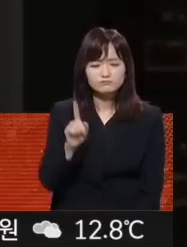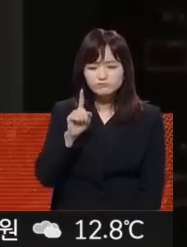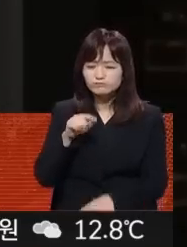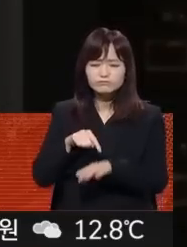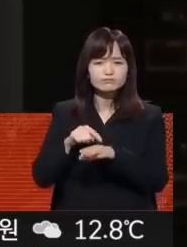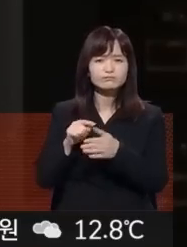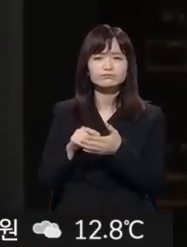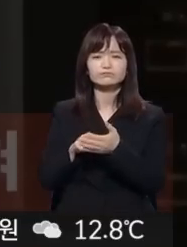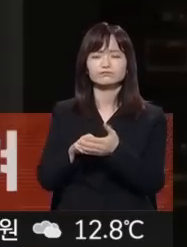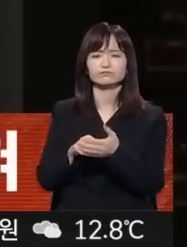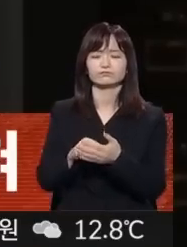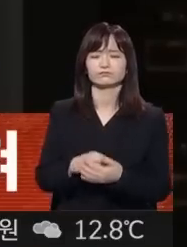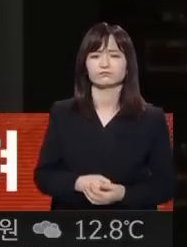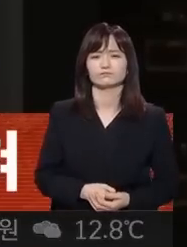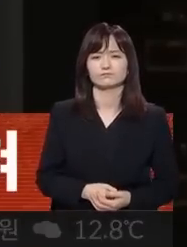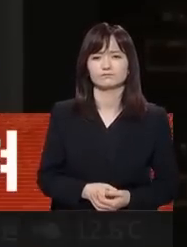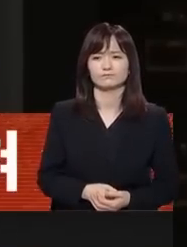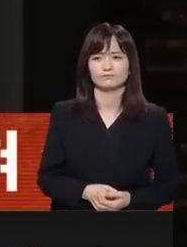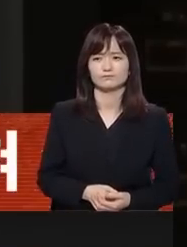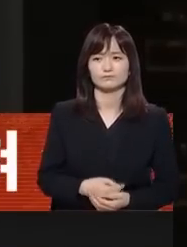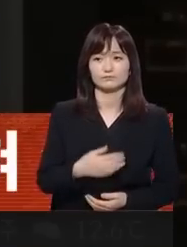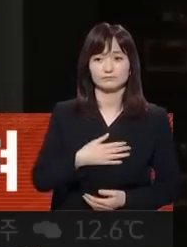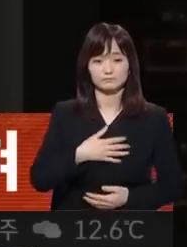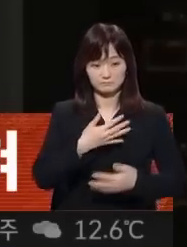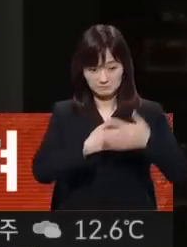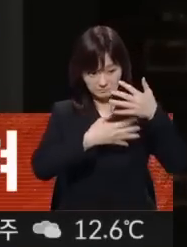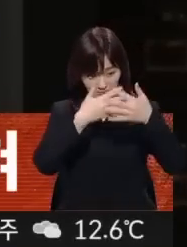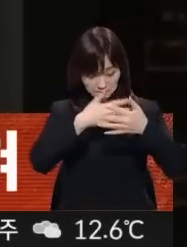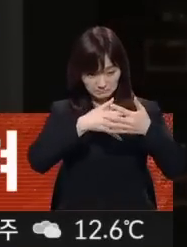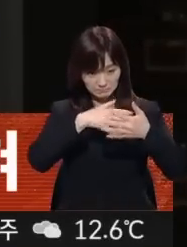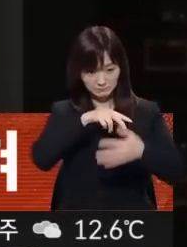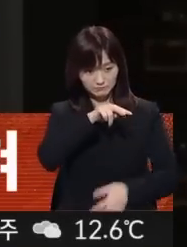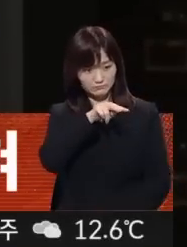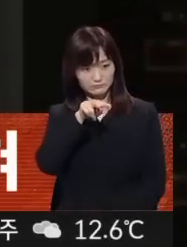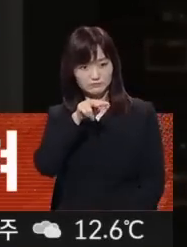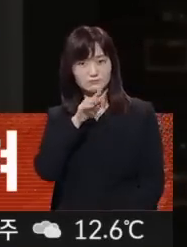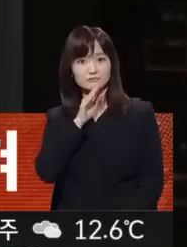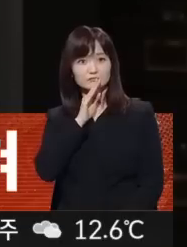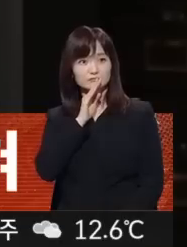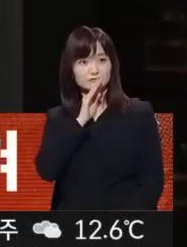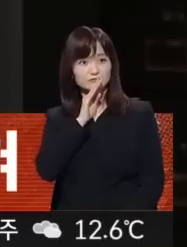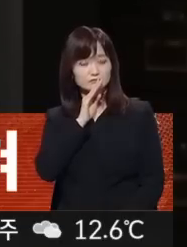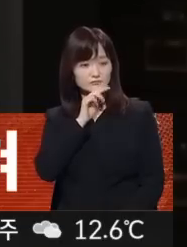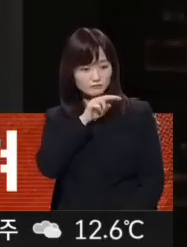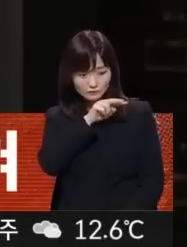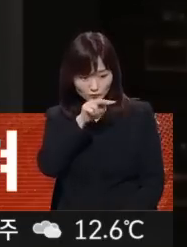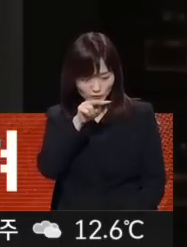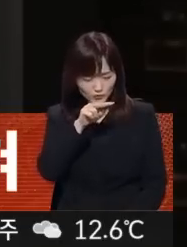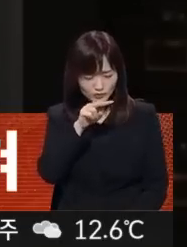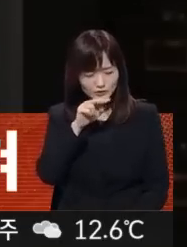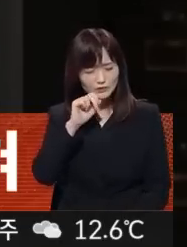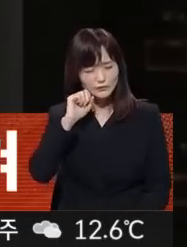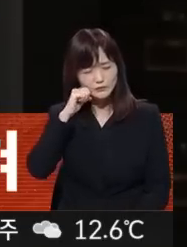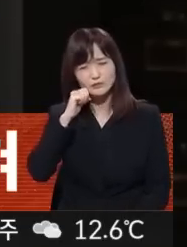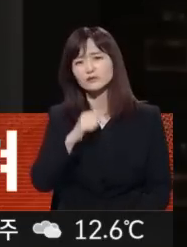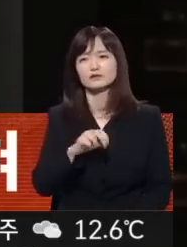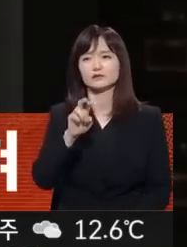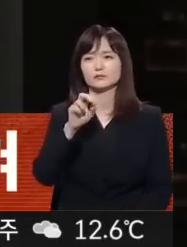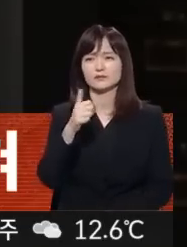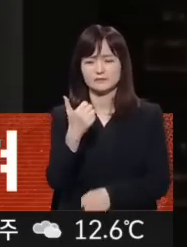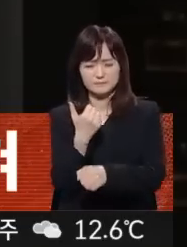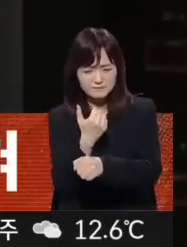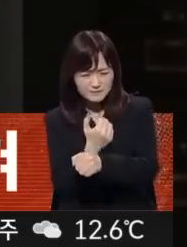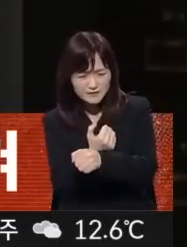무슨 심리일까요 저희가 이제 저는 그 영상을 봤는데 어 진짜 눈 뜨고 볼 수 없을 정도로 정말 그 마약복용한